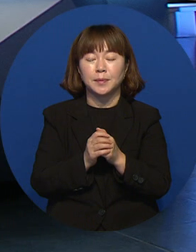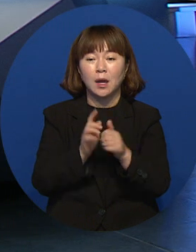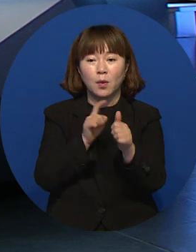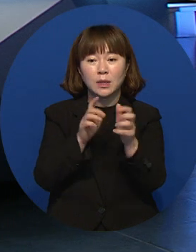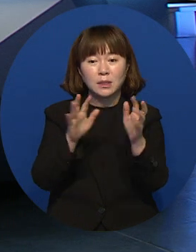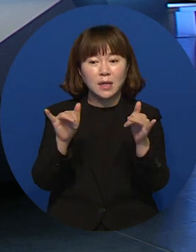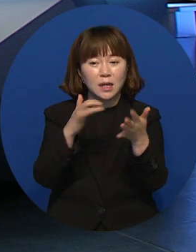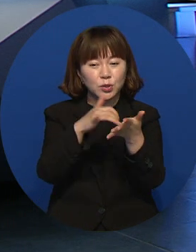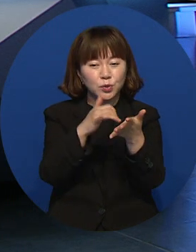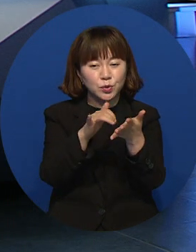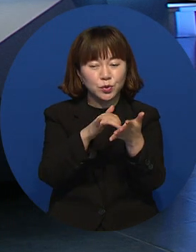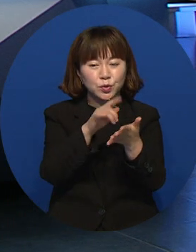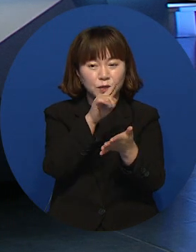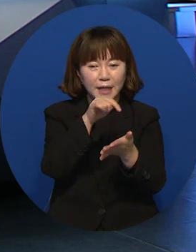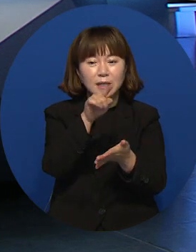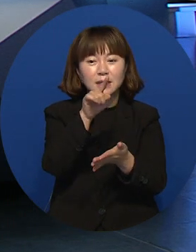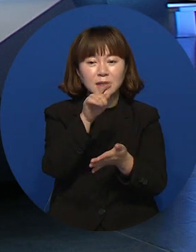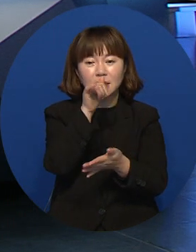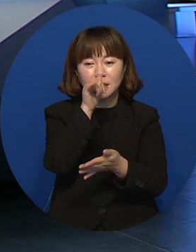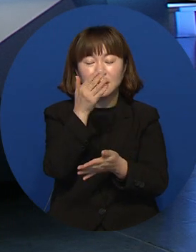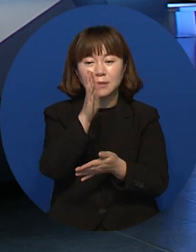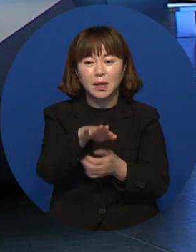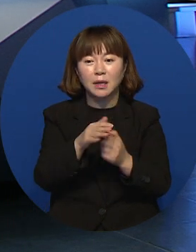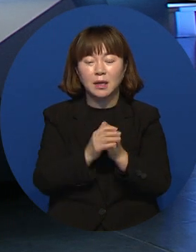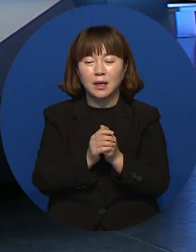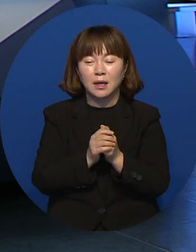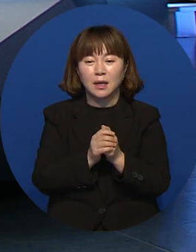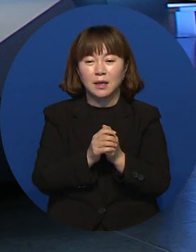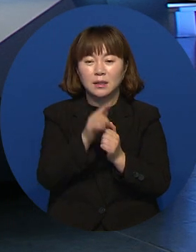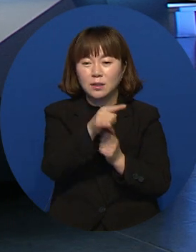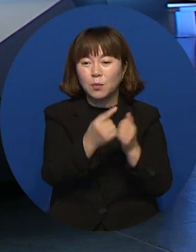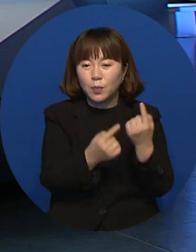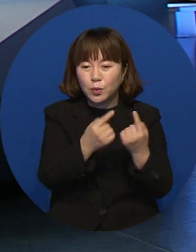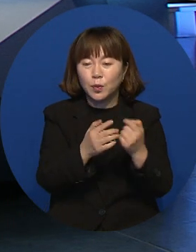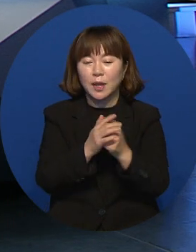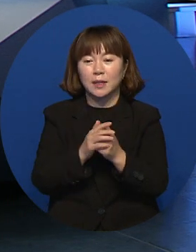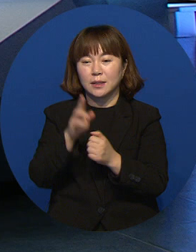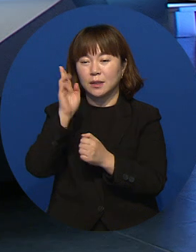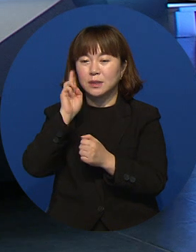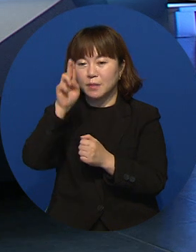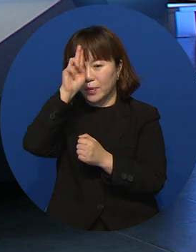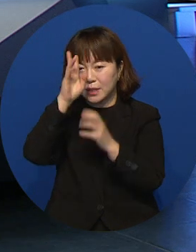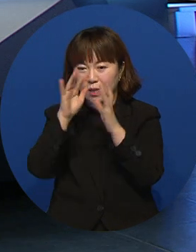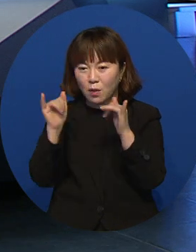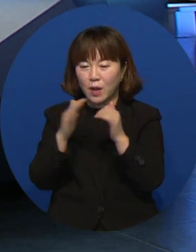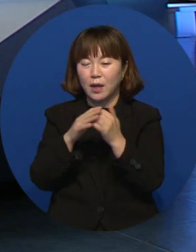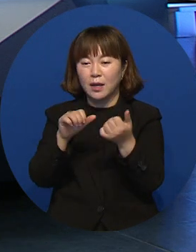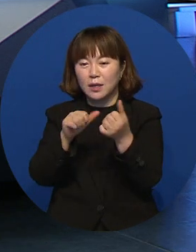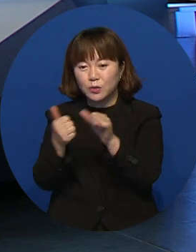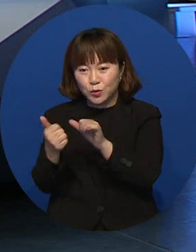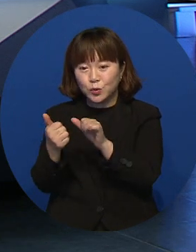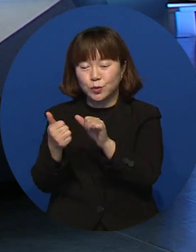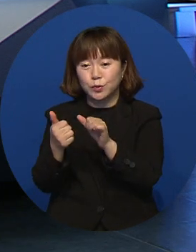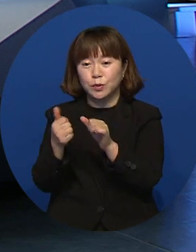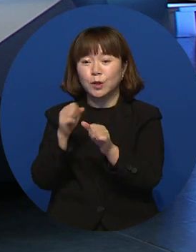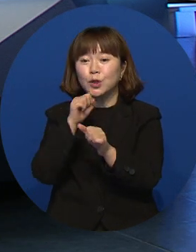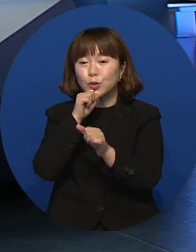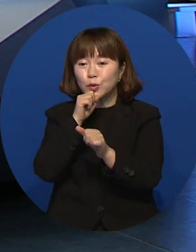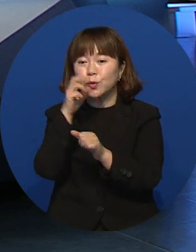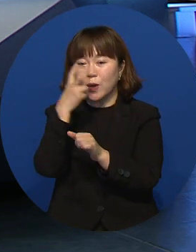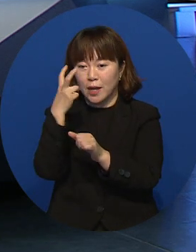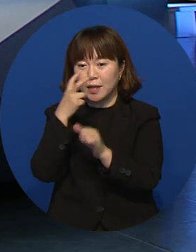체크를 하되 예 어 중증환자 같이 명륜 위주로 관리하는 것이 미드 코레 계획 말씀하셨는데 현 상황 좀 좀 말씀해 주십시오 어